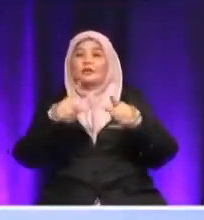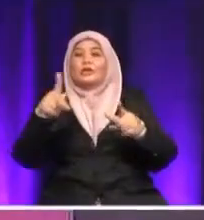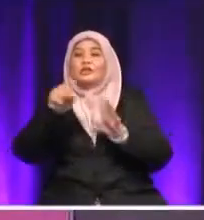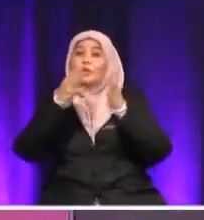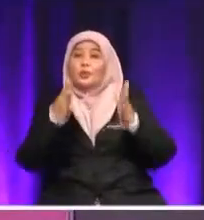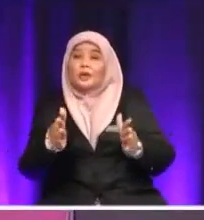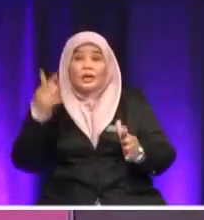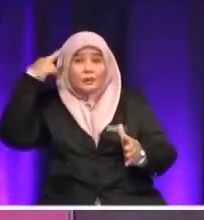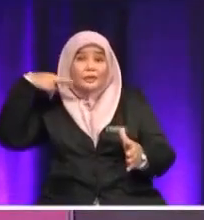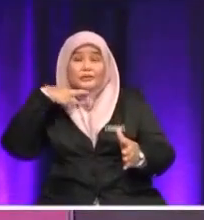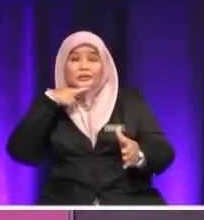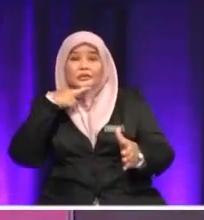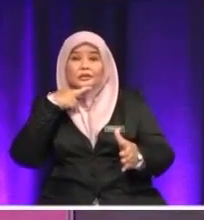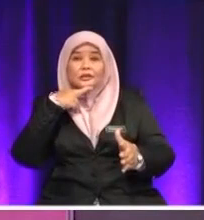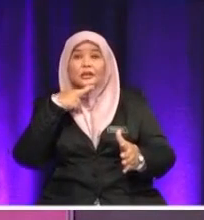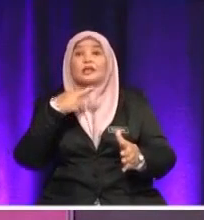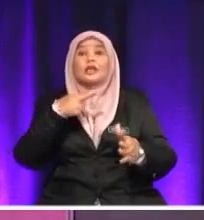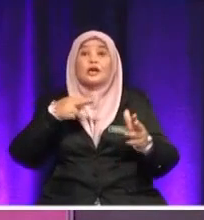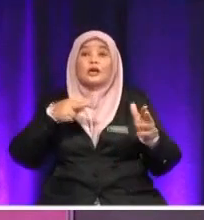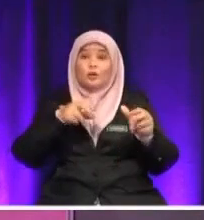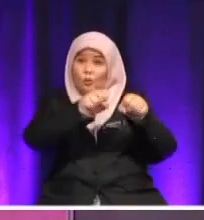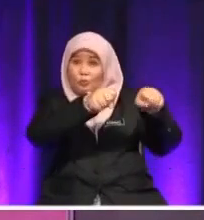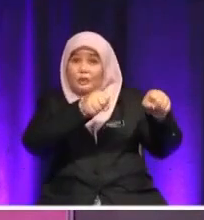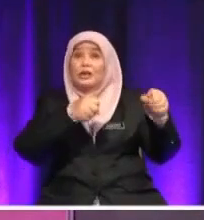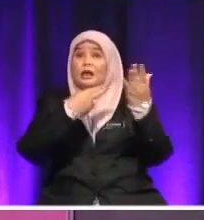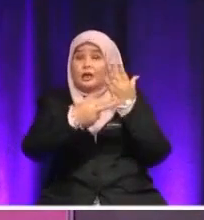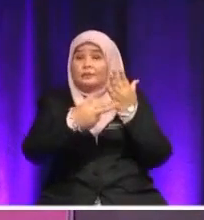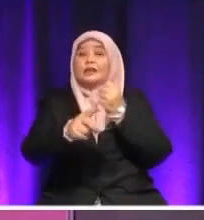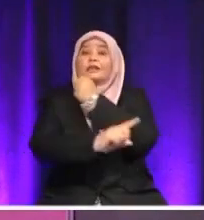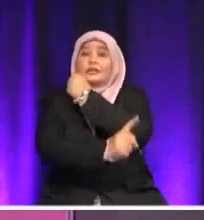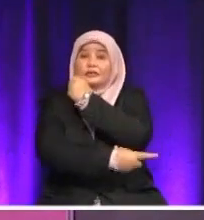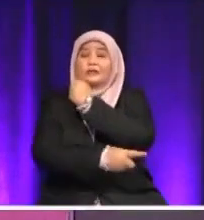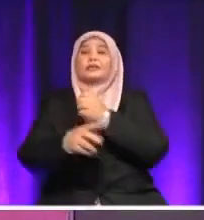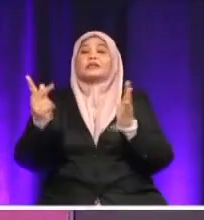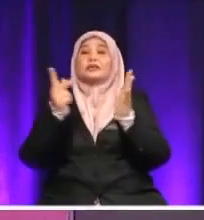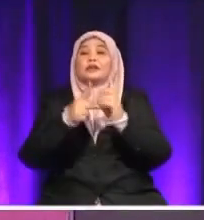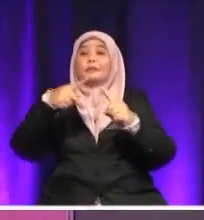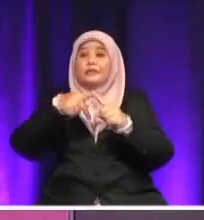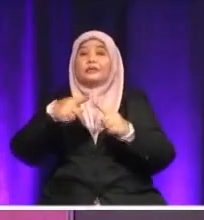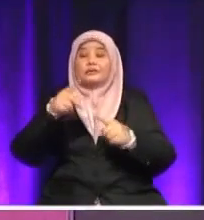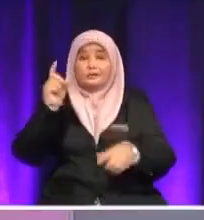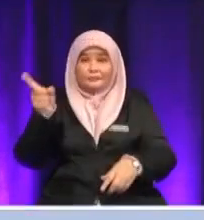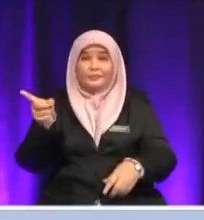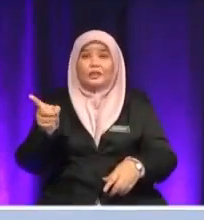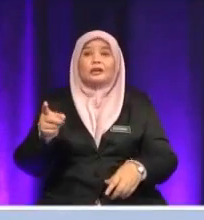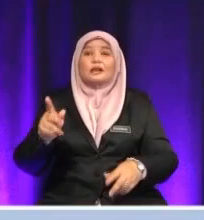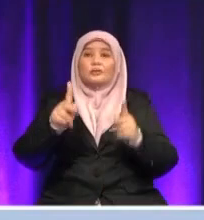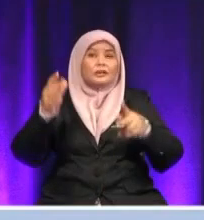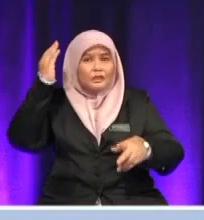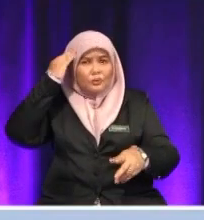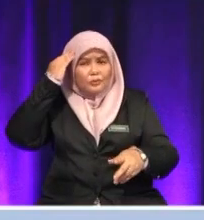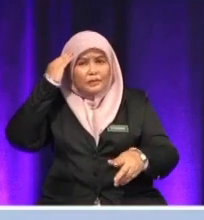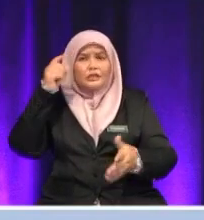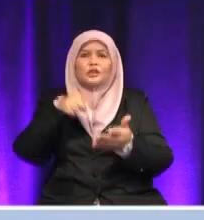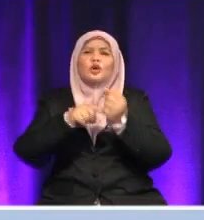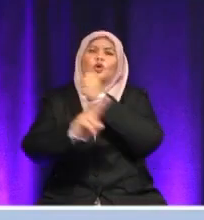seorang remaja. Kesalahan ini ialah lumba haram. Mm-mm. Dan denda dikenakan oleh pelaku ini. Okey, dan apabila kita tahu sama ada ini